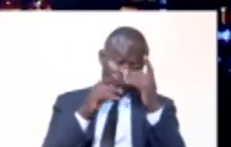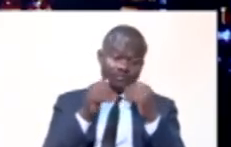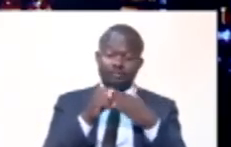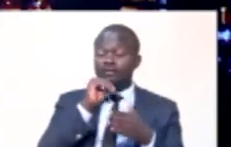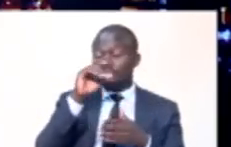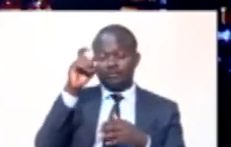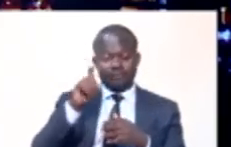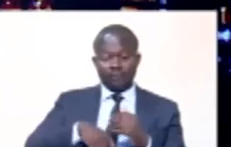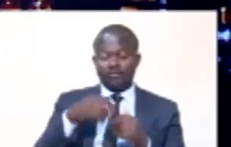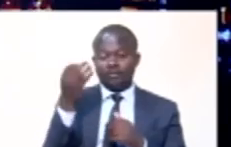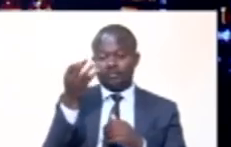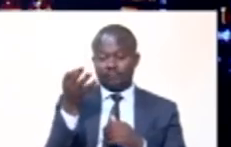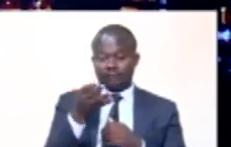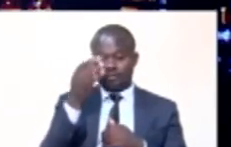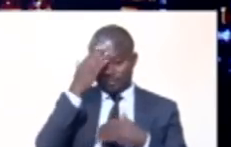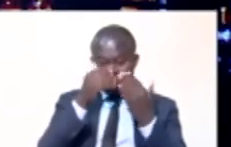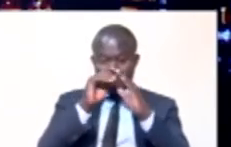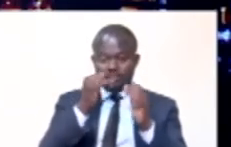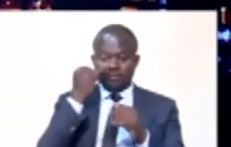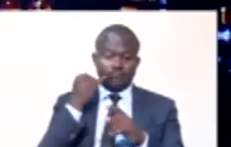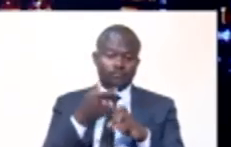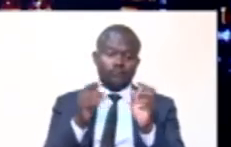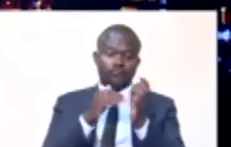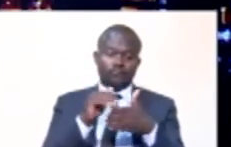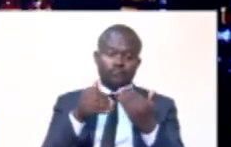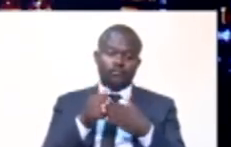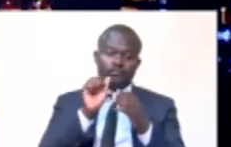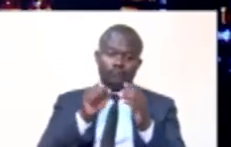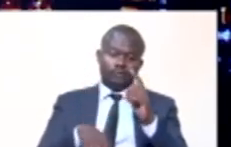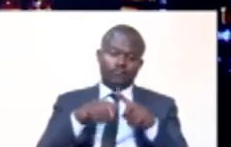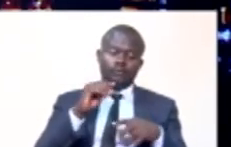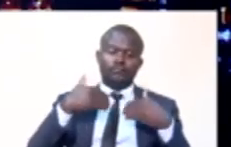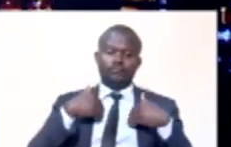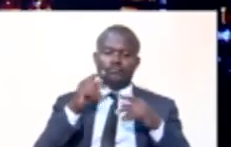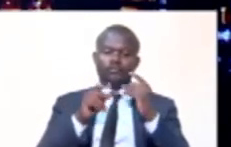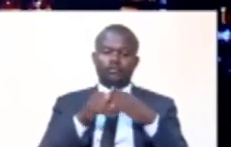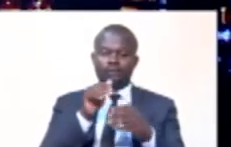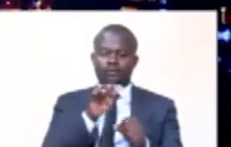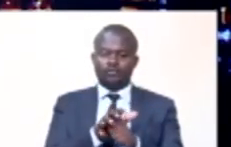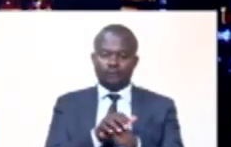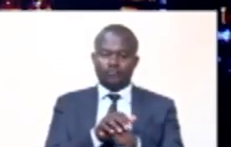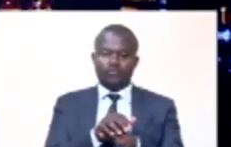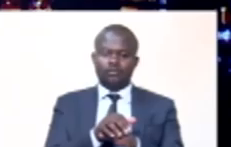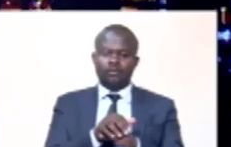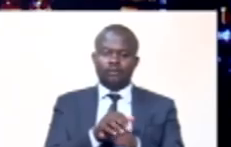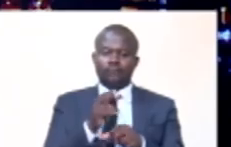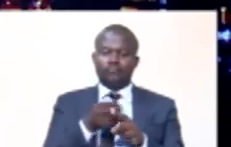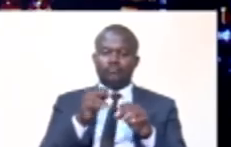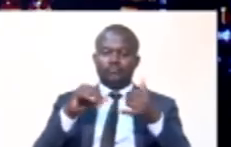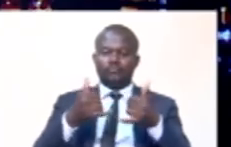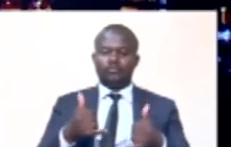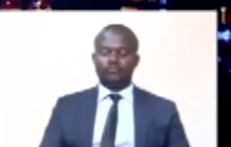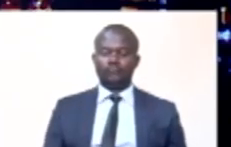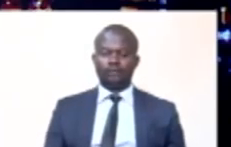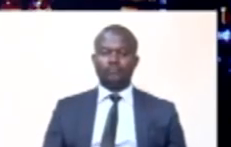batagomba kugikerensa kuko gikomeye kandi cyanahitana n'ubuzima bw'umuntu mu buryo bita imikino. Shadia Providence